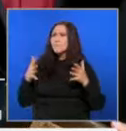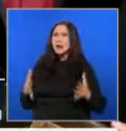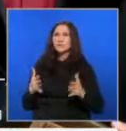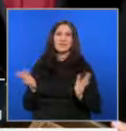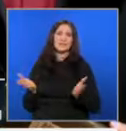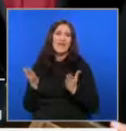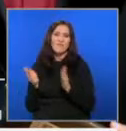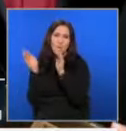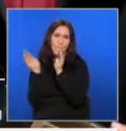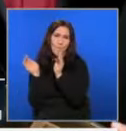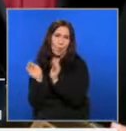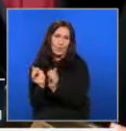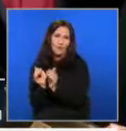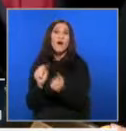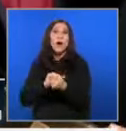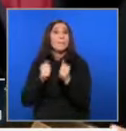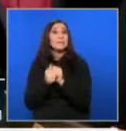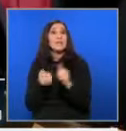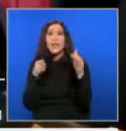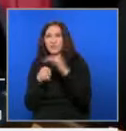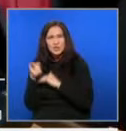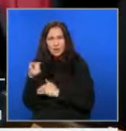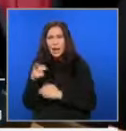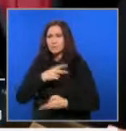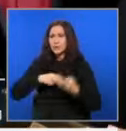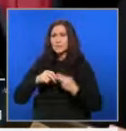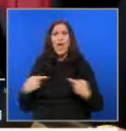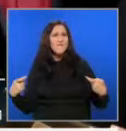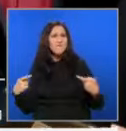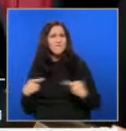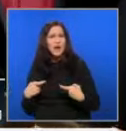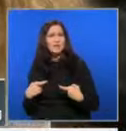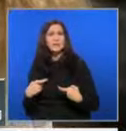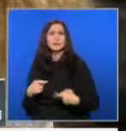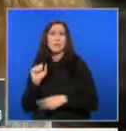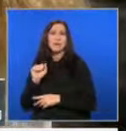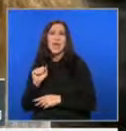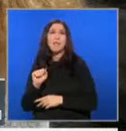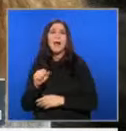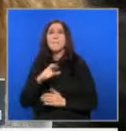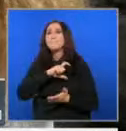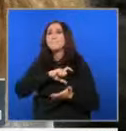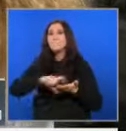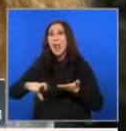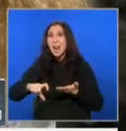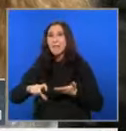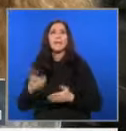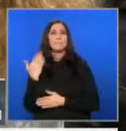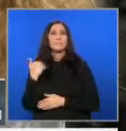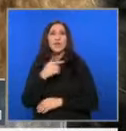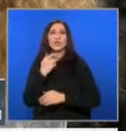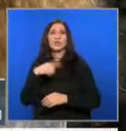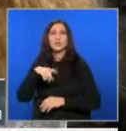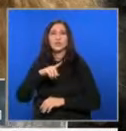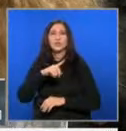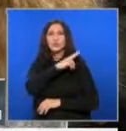превръща в бутикова, битките вътрешни там, търсенето на врага с партиен билет. Бившият шеф на Софийската организация на БСП